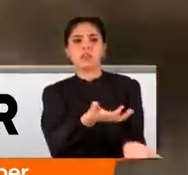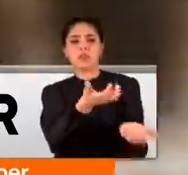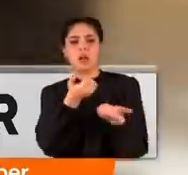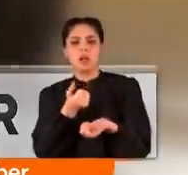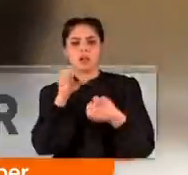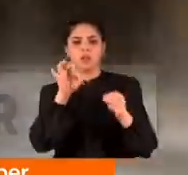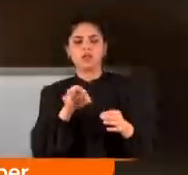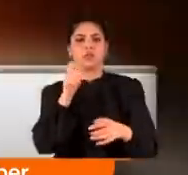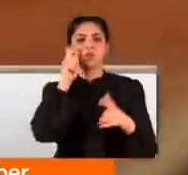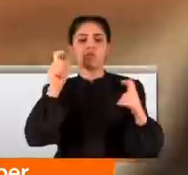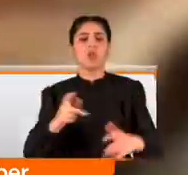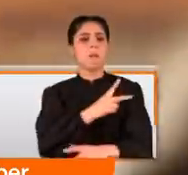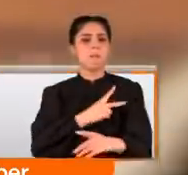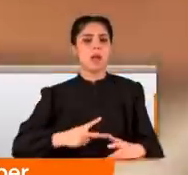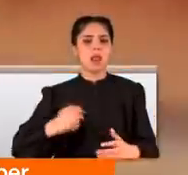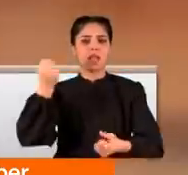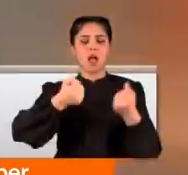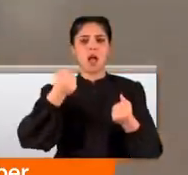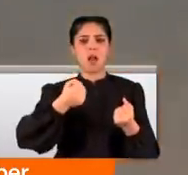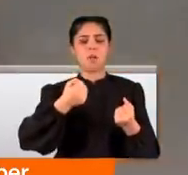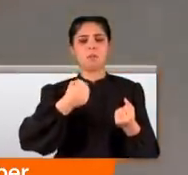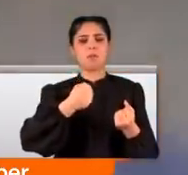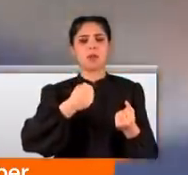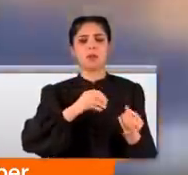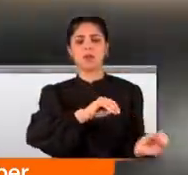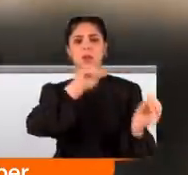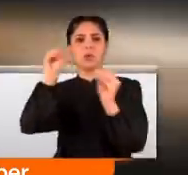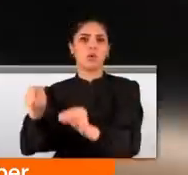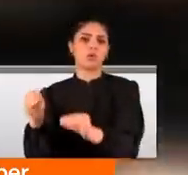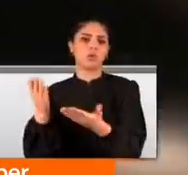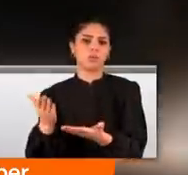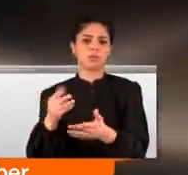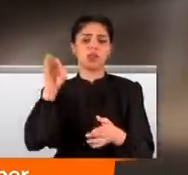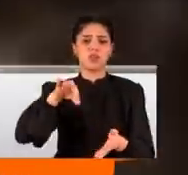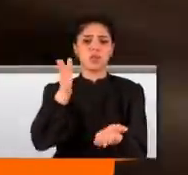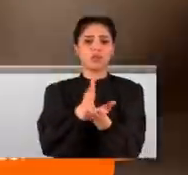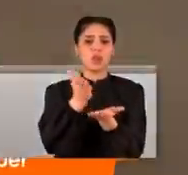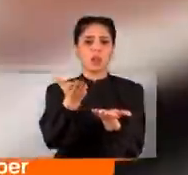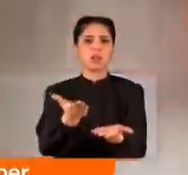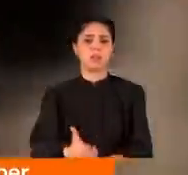Şu an Sultan Gazi Belediyesi aracına koyduk. Şu an cenazemiz